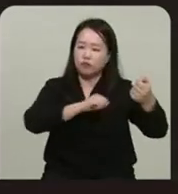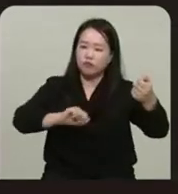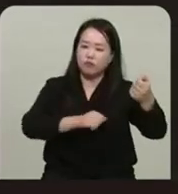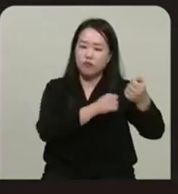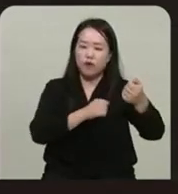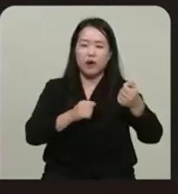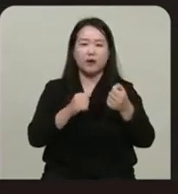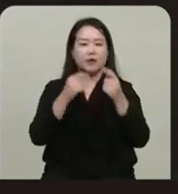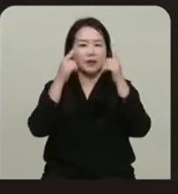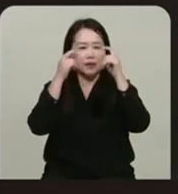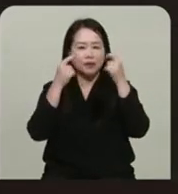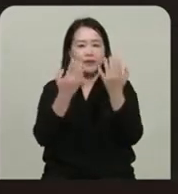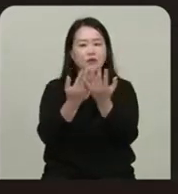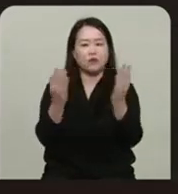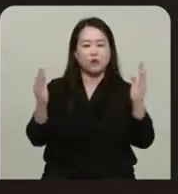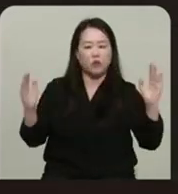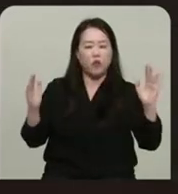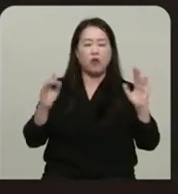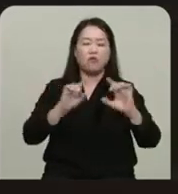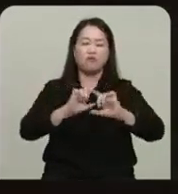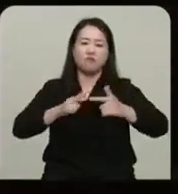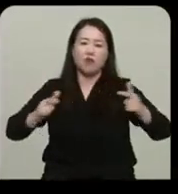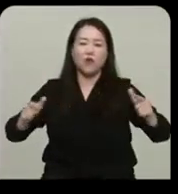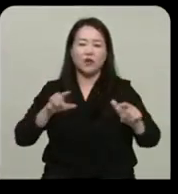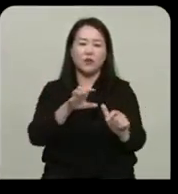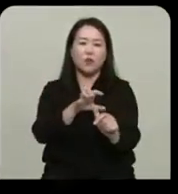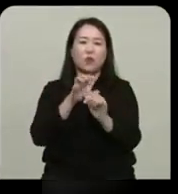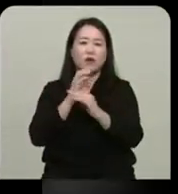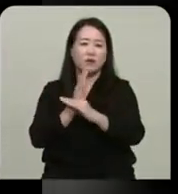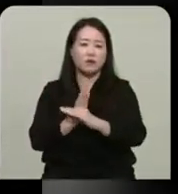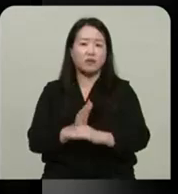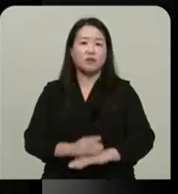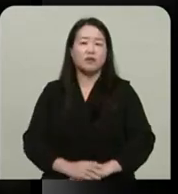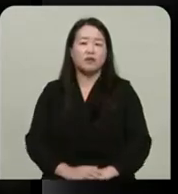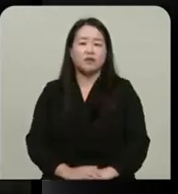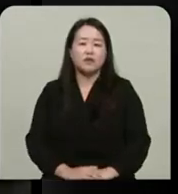사진 전시회의 장소로 사용되고 있다.